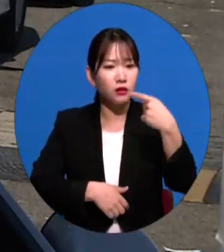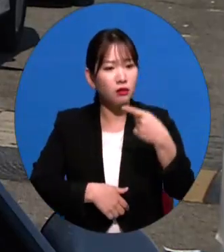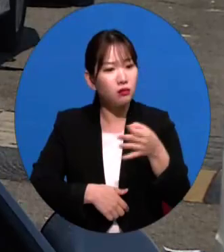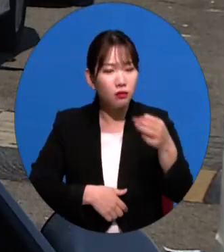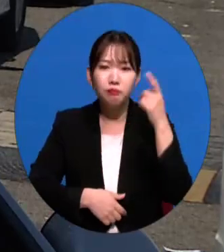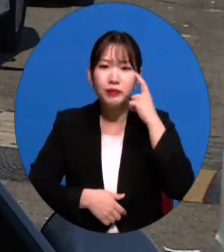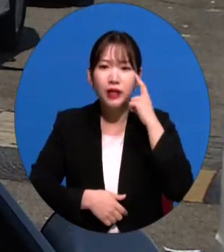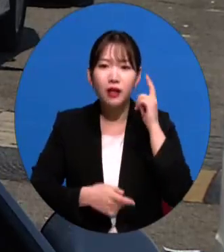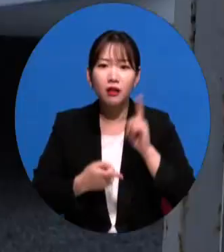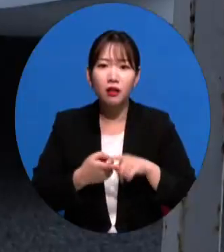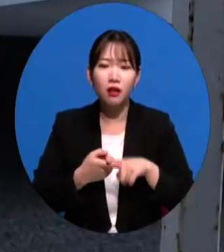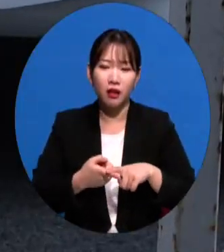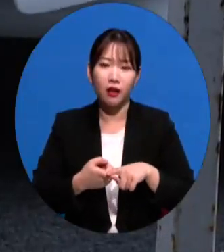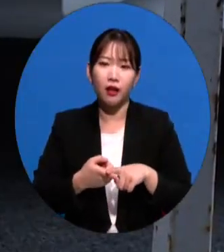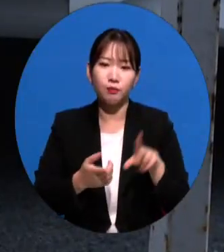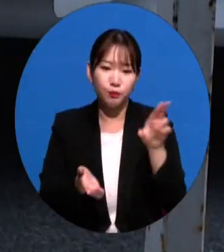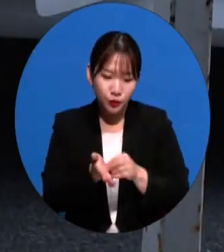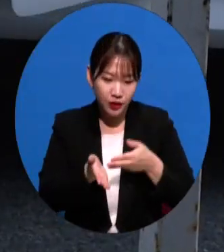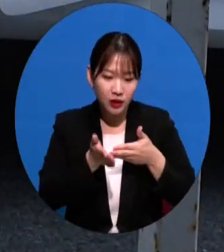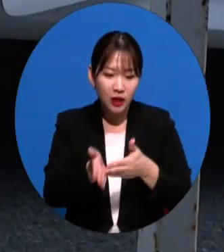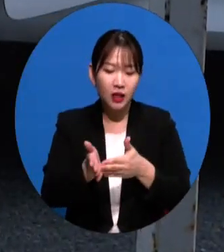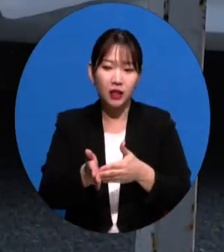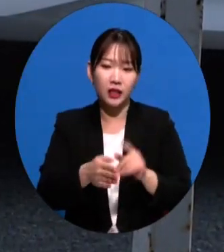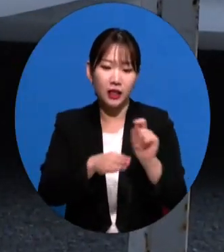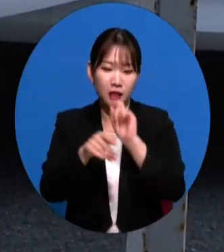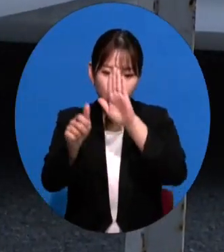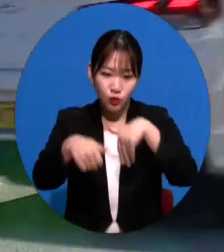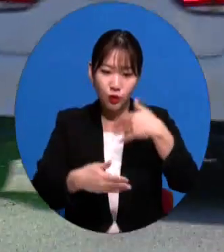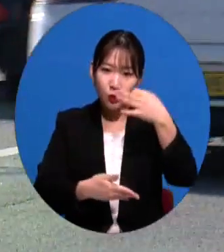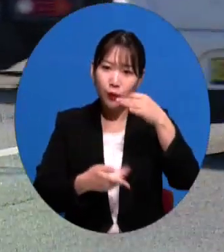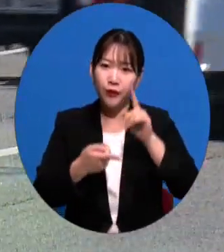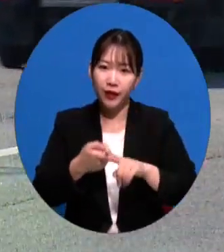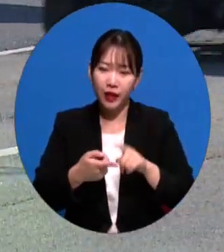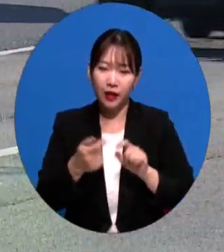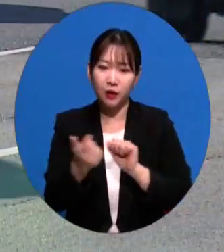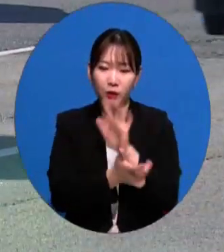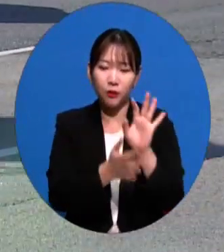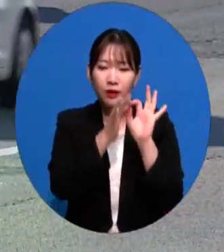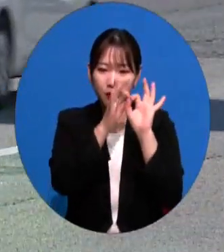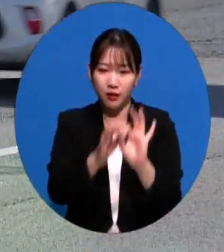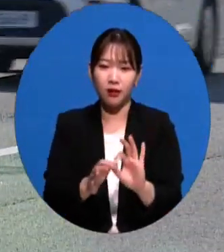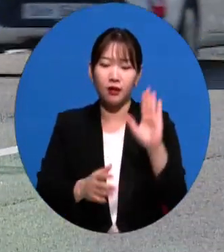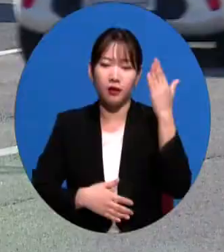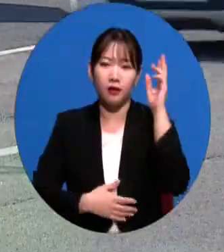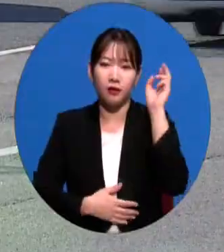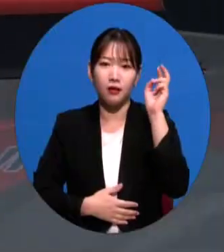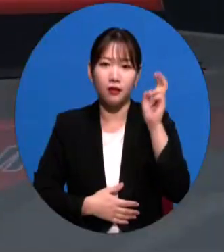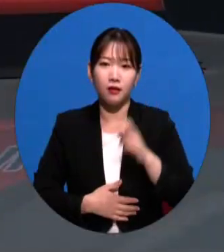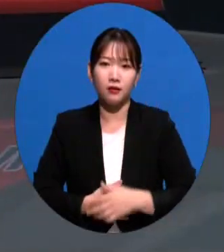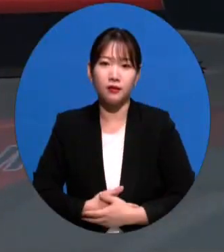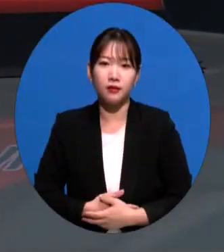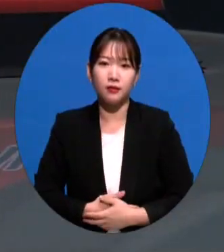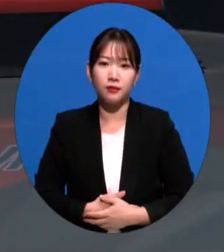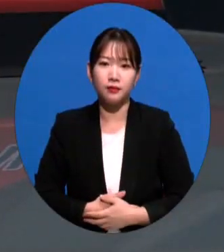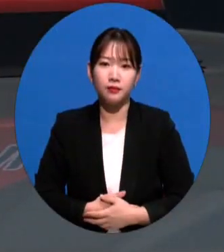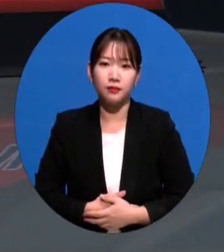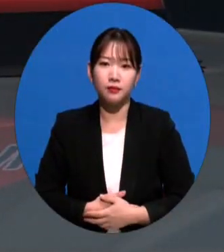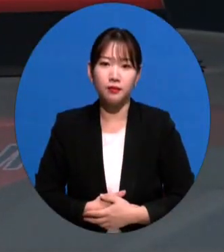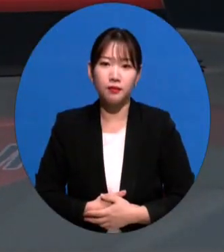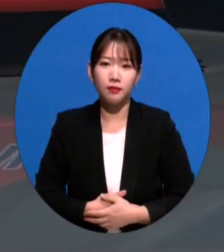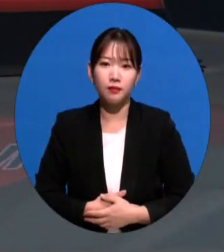대한 문제도 제기되고 있어 택시 호출비를 둘러싼 논란은 당분간 지속될 것으로 보입니다. MBC